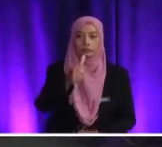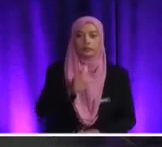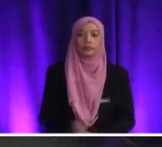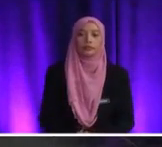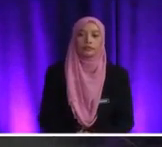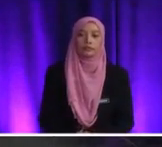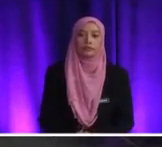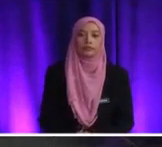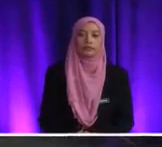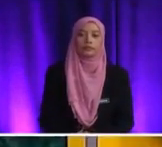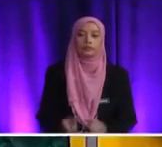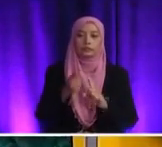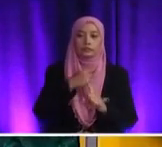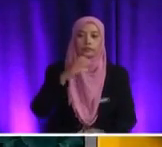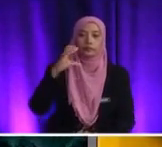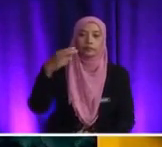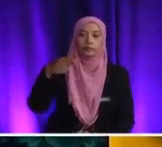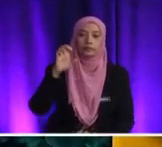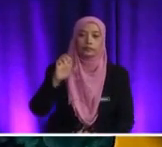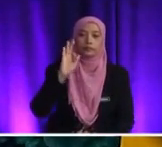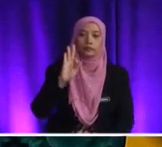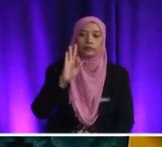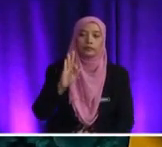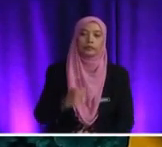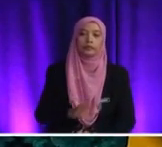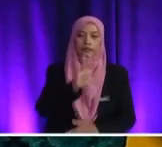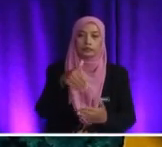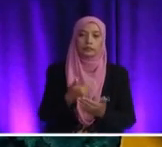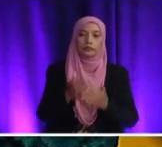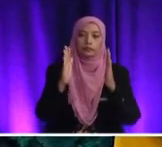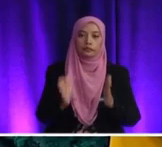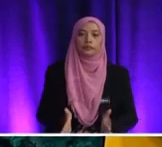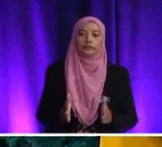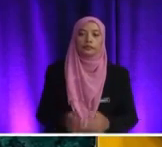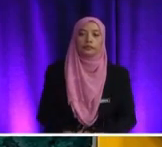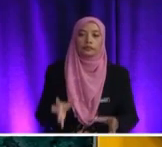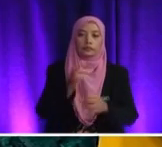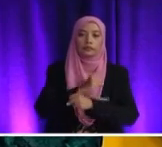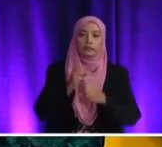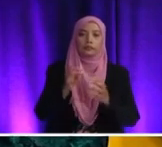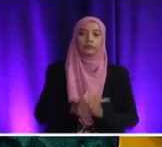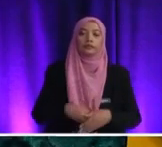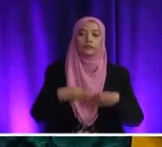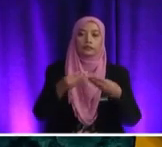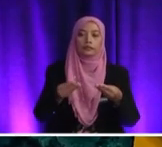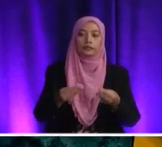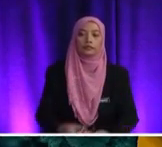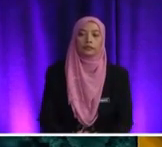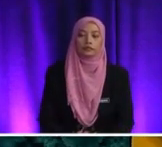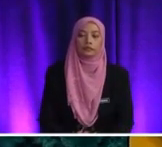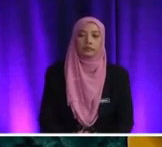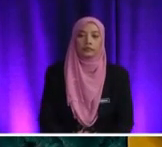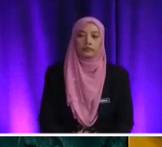Yeni ditania ya Nah Semua orang dapat memberi Apong kete ni Raha